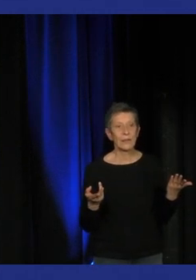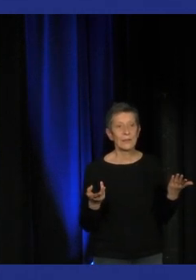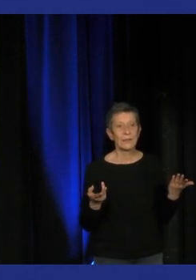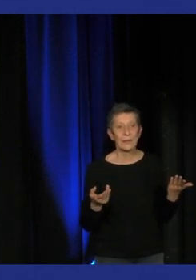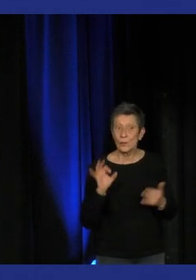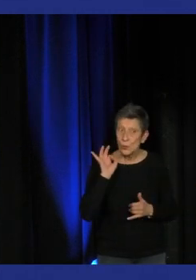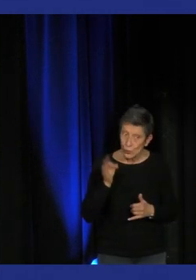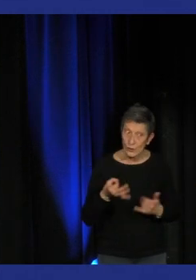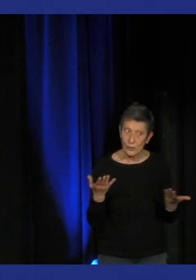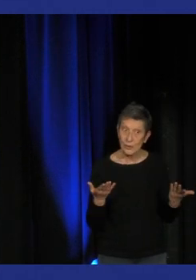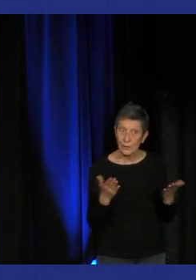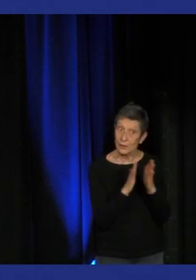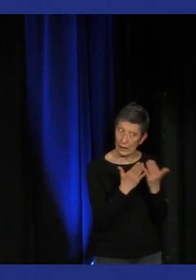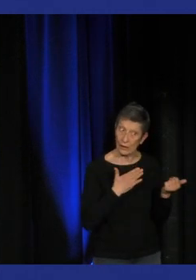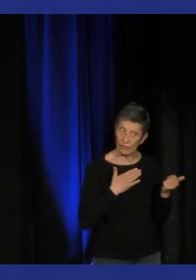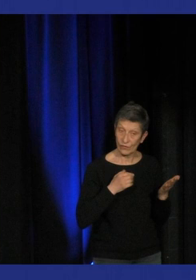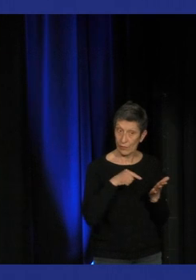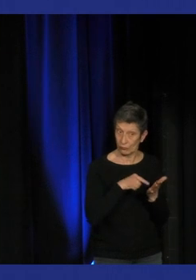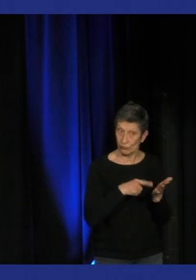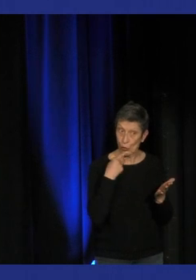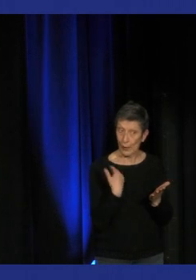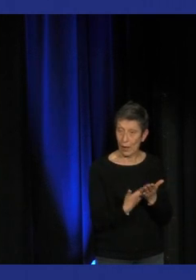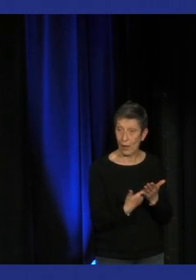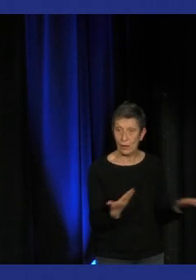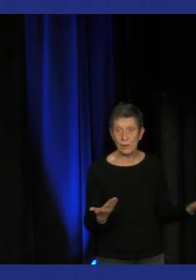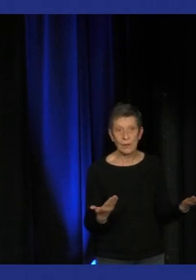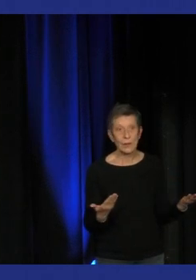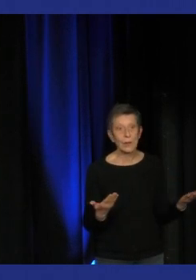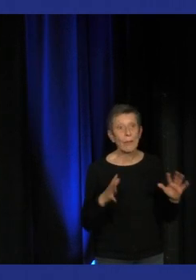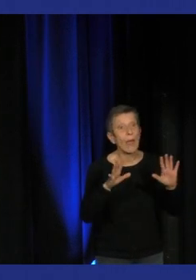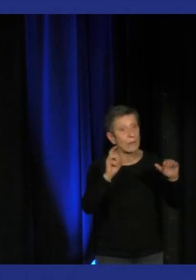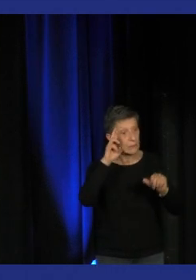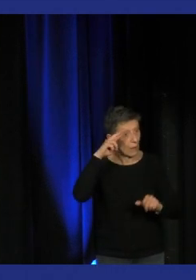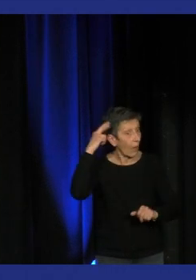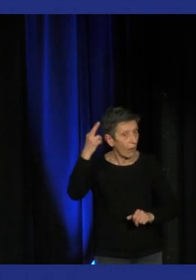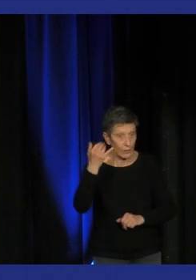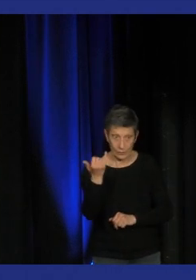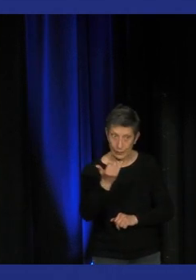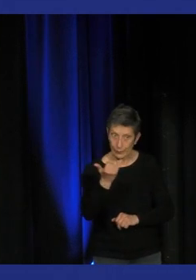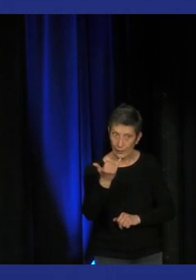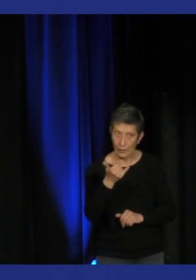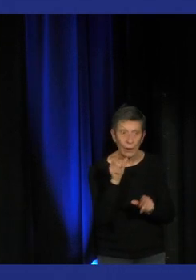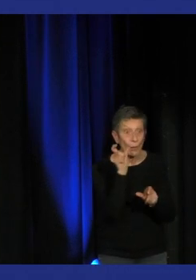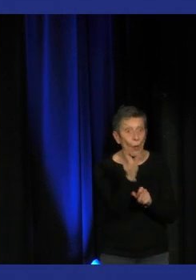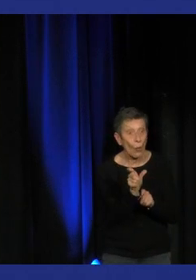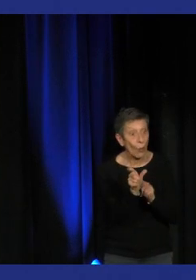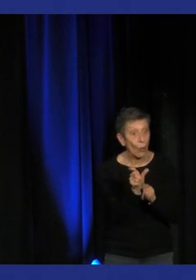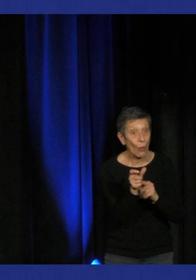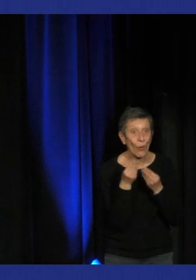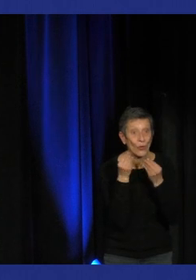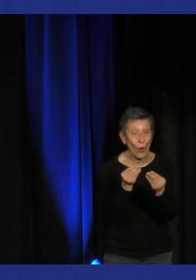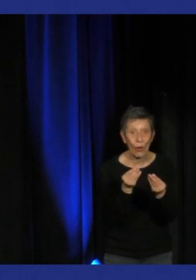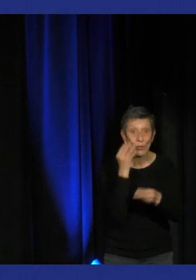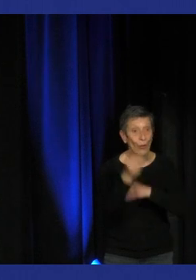Justement, j'en ai parlé dans Les Invalidés, mais ne nous faisons pas trop d'illusions. Ce n'est pas les mots qui nous permettent de changer le monde, même